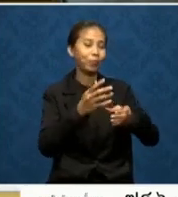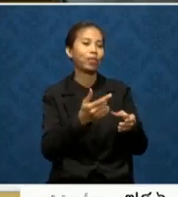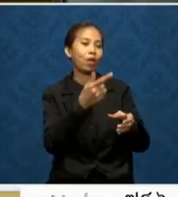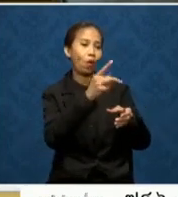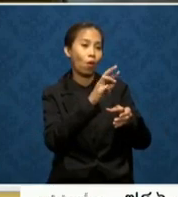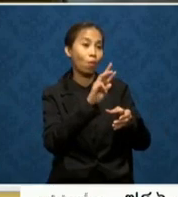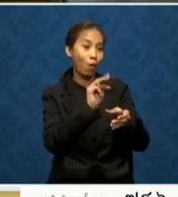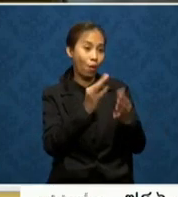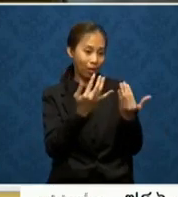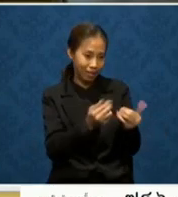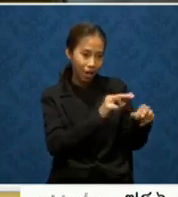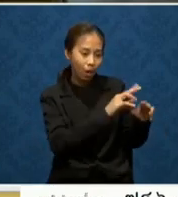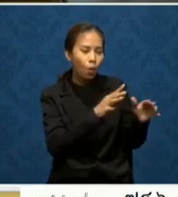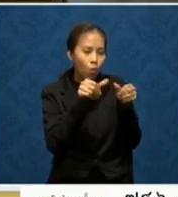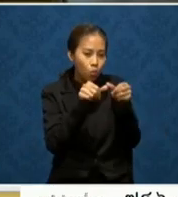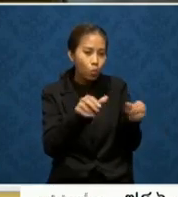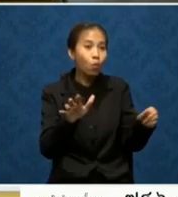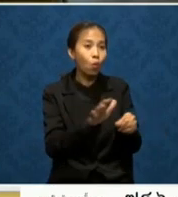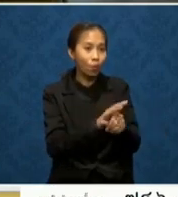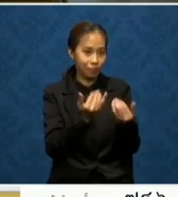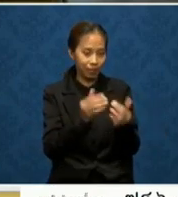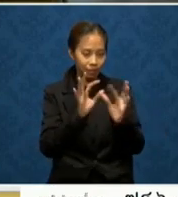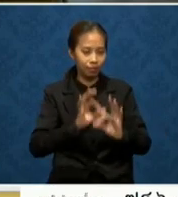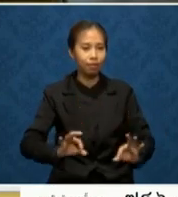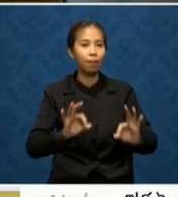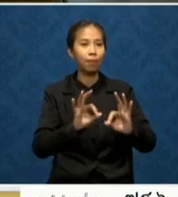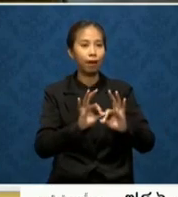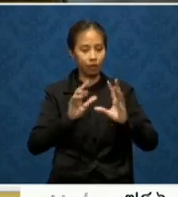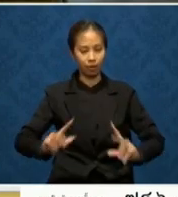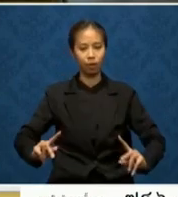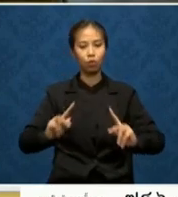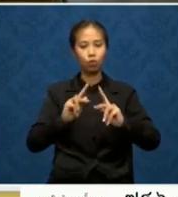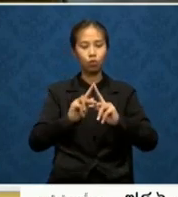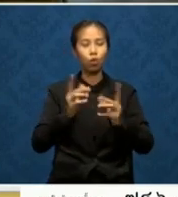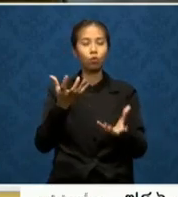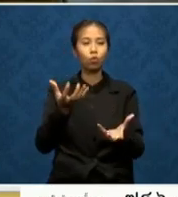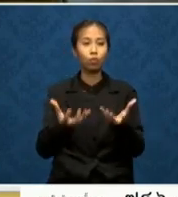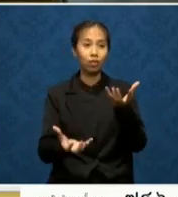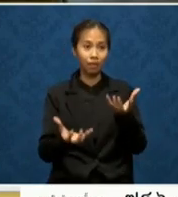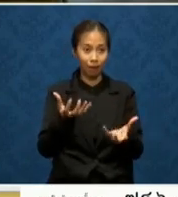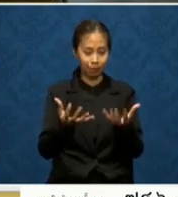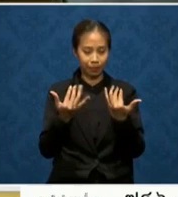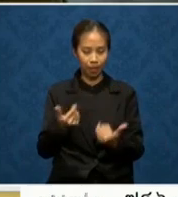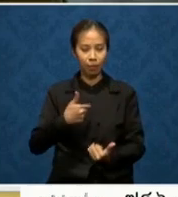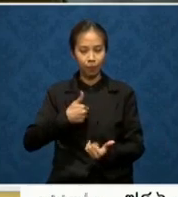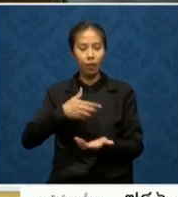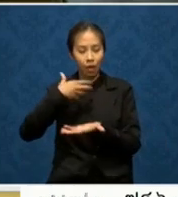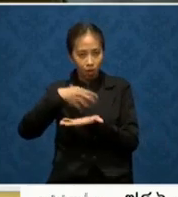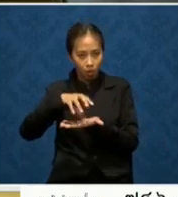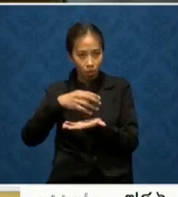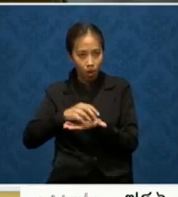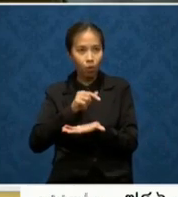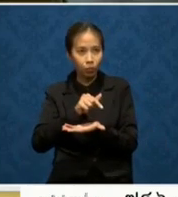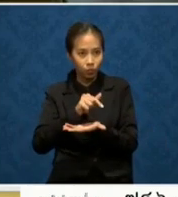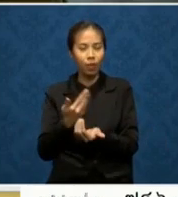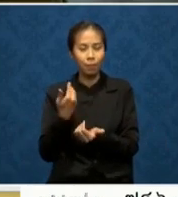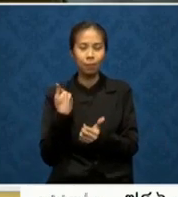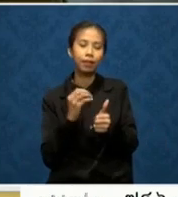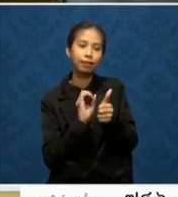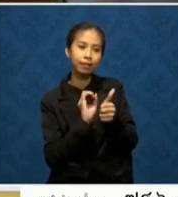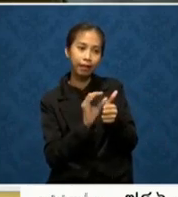น้าเฉพาะอย่างยิ่งท่านรัฐมนตรีกระทรวงยุติธรรมซึ่งผมจะได้กล่าวถึงแล้วก็มีให้การให้ข้อแนะ